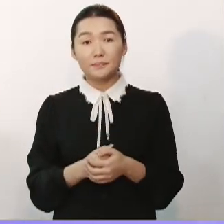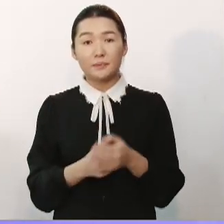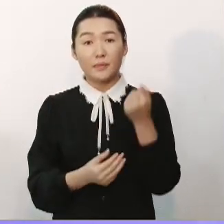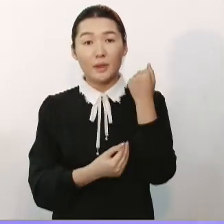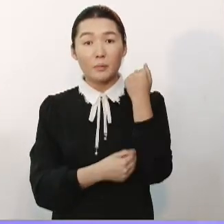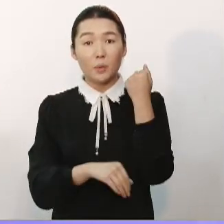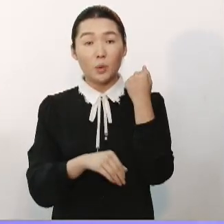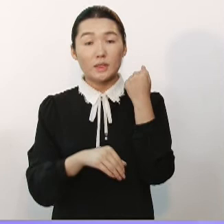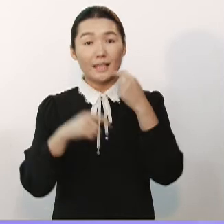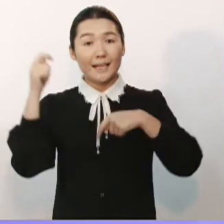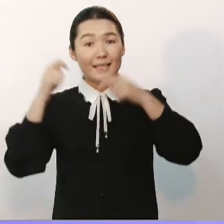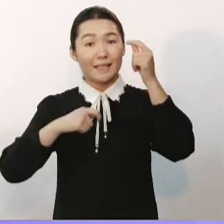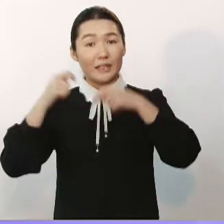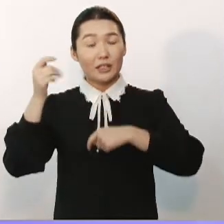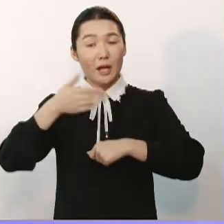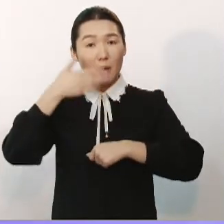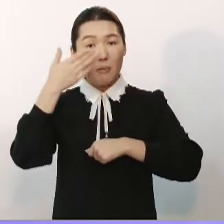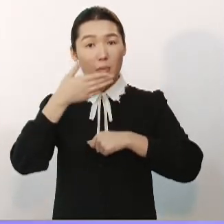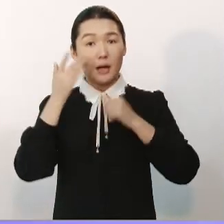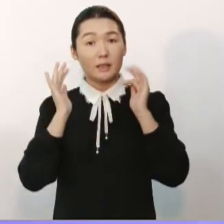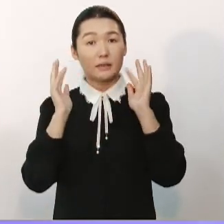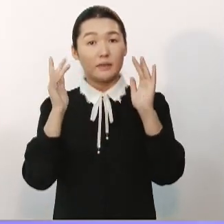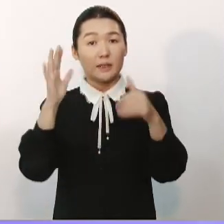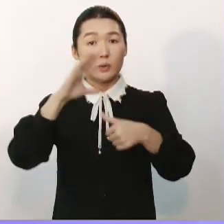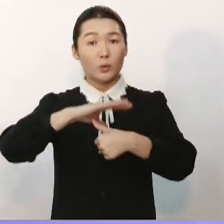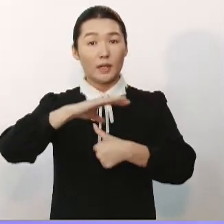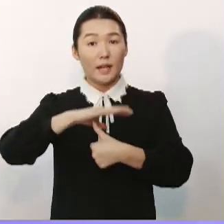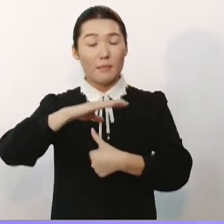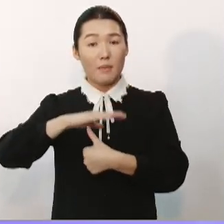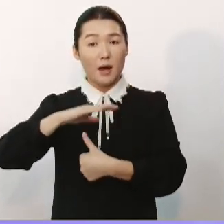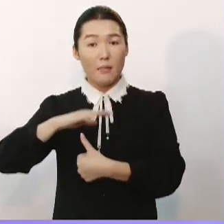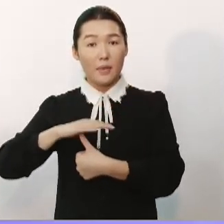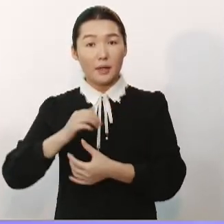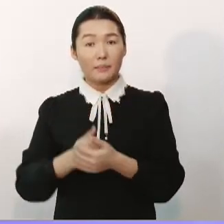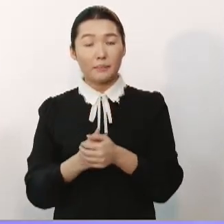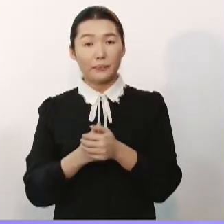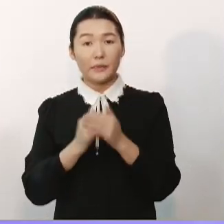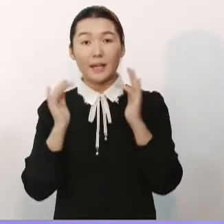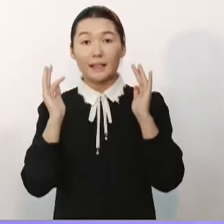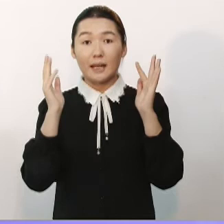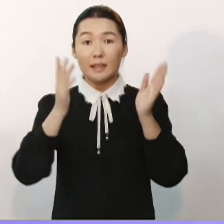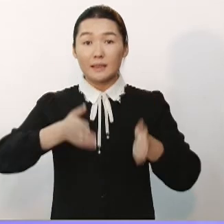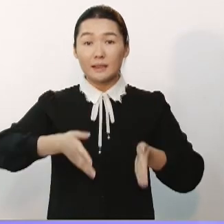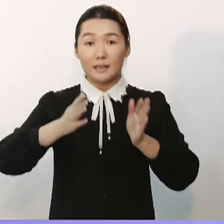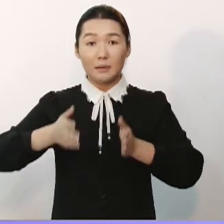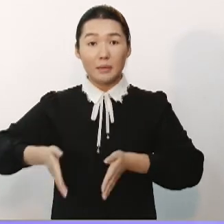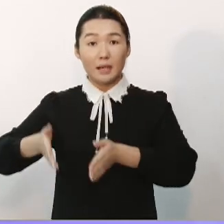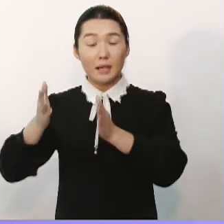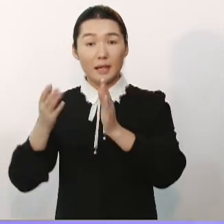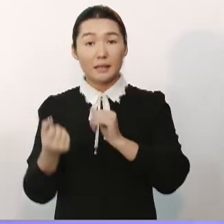После дождя пахнет в лесу грибами. На лесных полянах